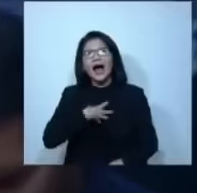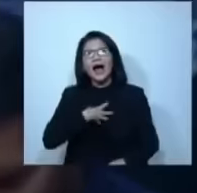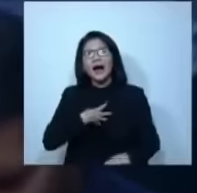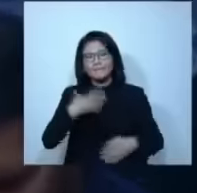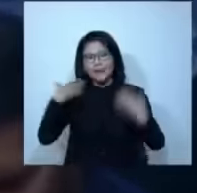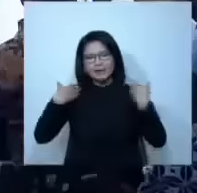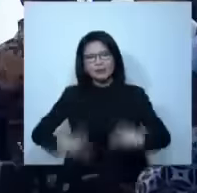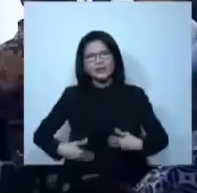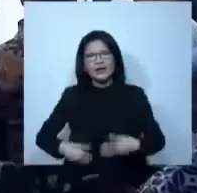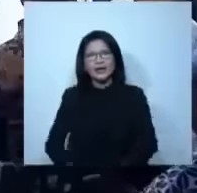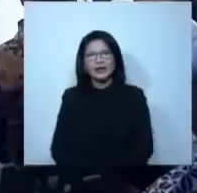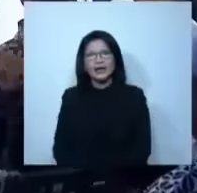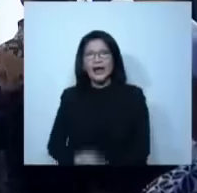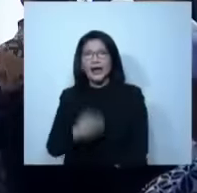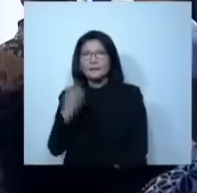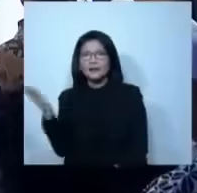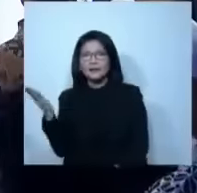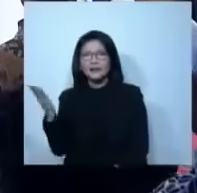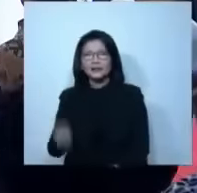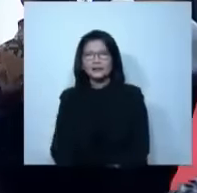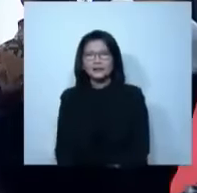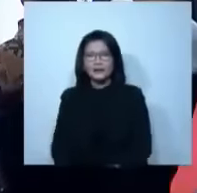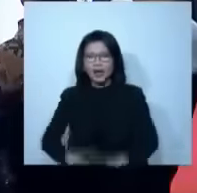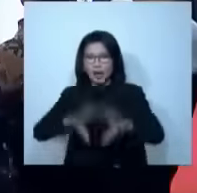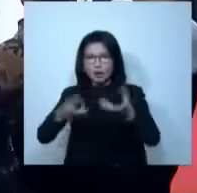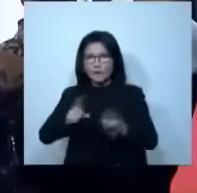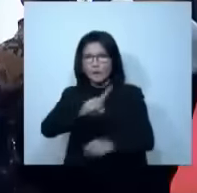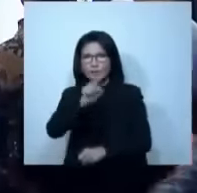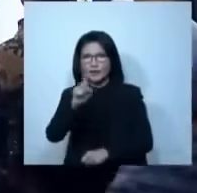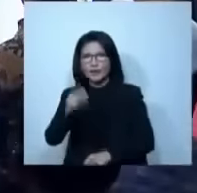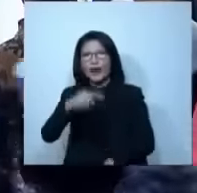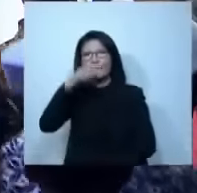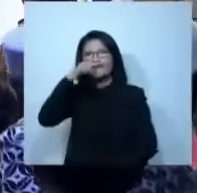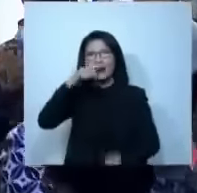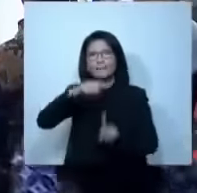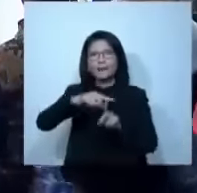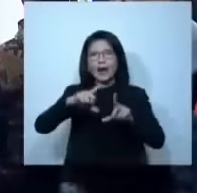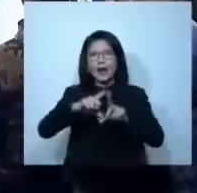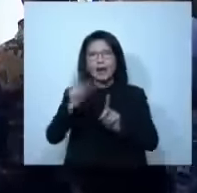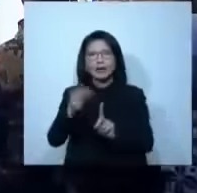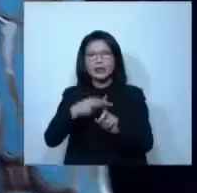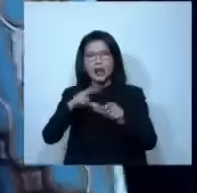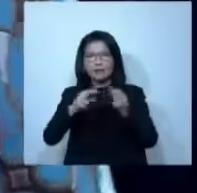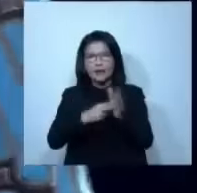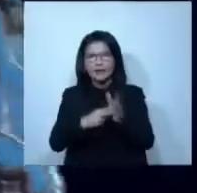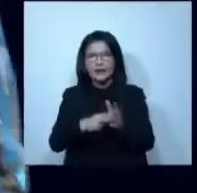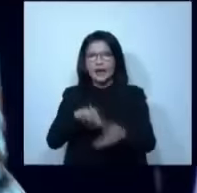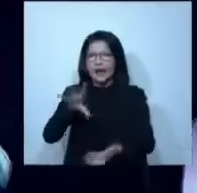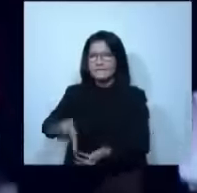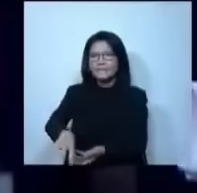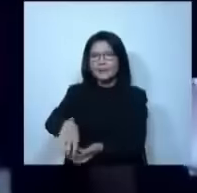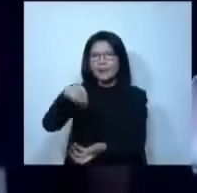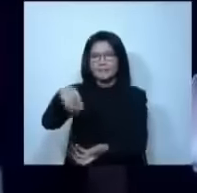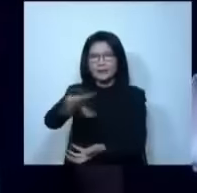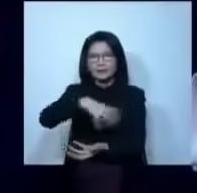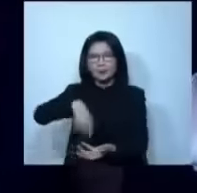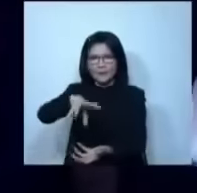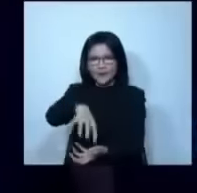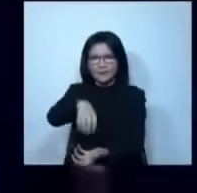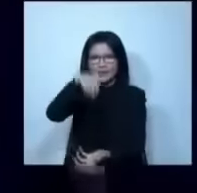Baik, kami persilakan selanjutnya kepada panelis Bapak Ahmad Taufan Damadik untuk bisa mengambil pertanyaan dari Fishbowl.